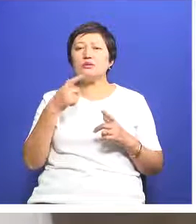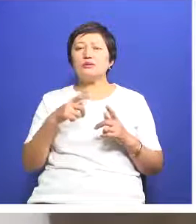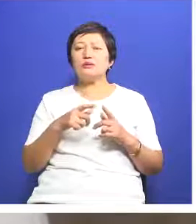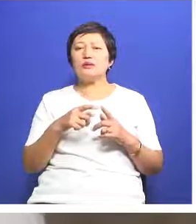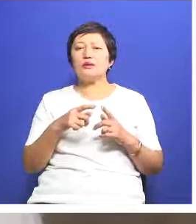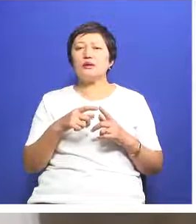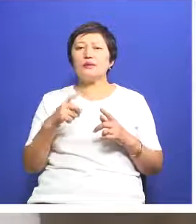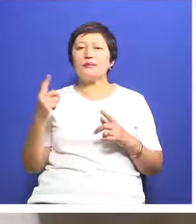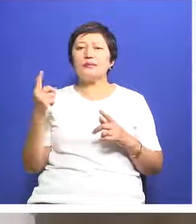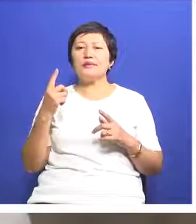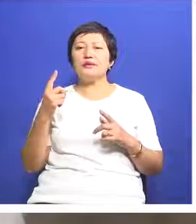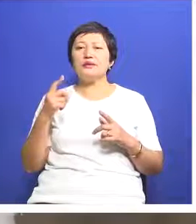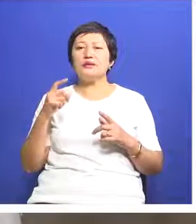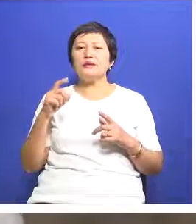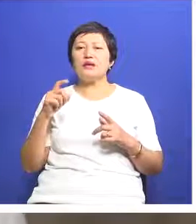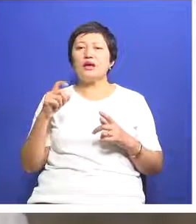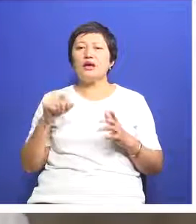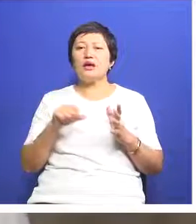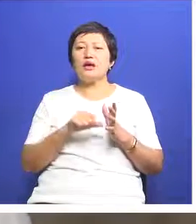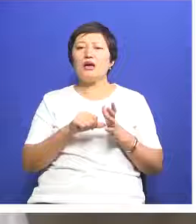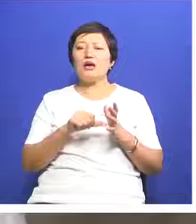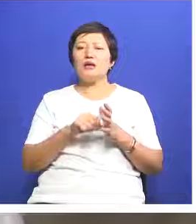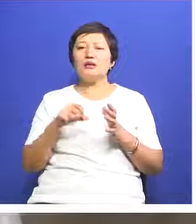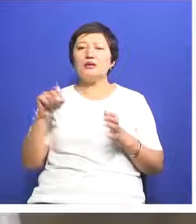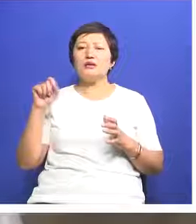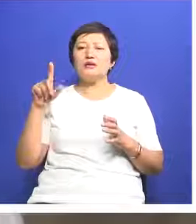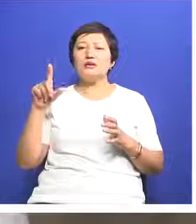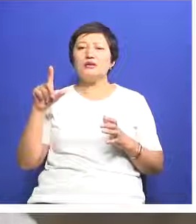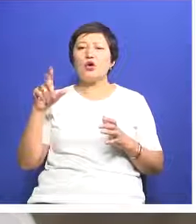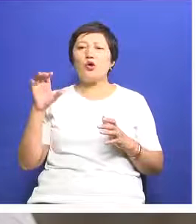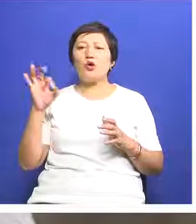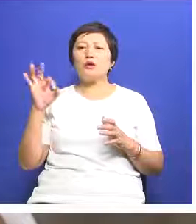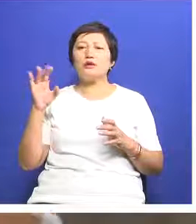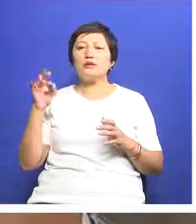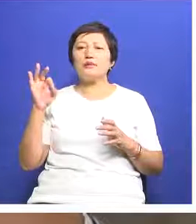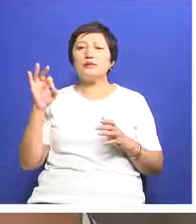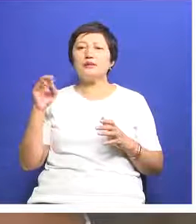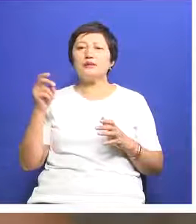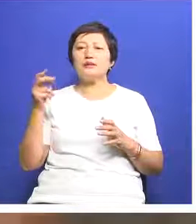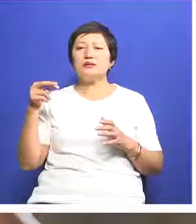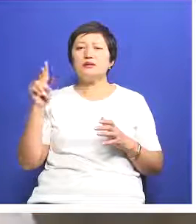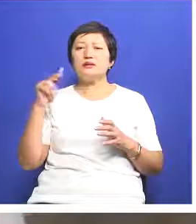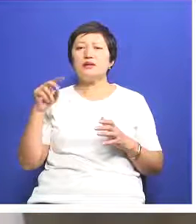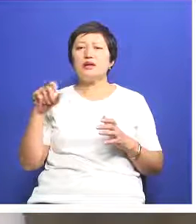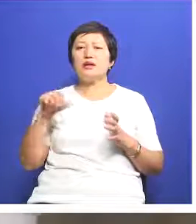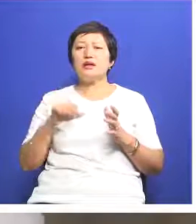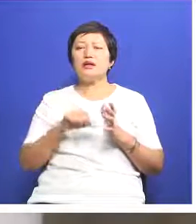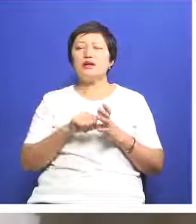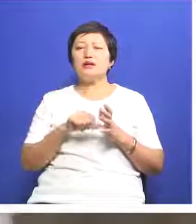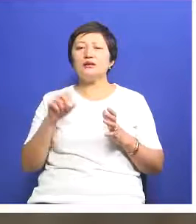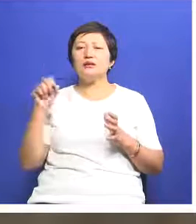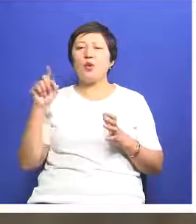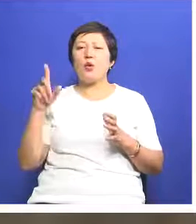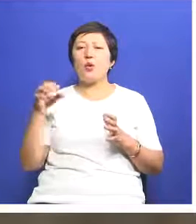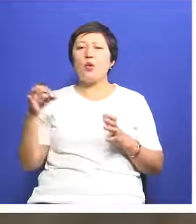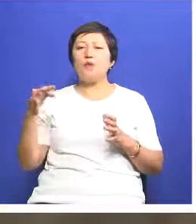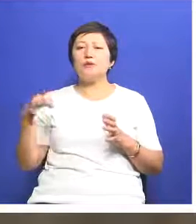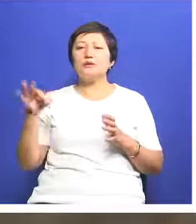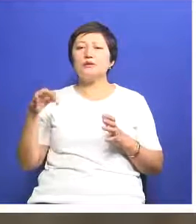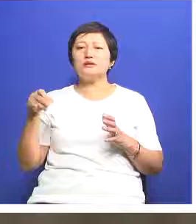кетейінші. Мына бірінші жаңа электрожарық жүйесі. Мына ордабасы ма? Электр несі? Оңтүстік